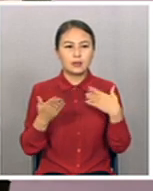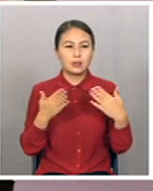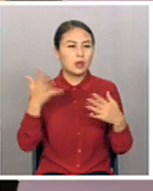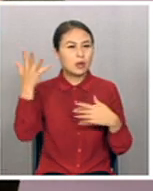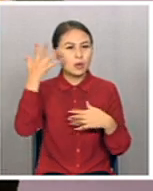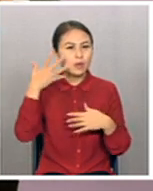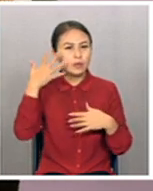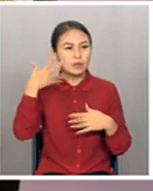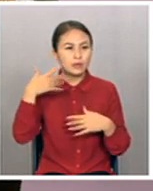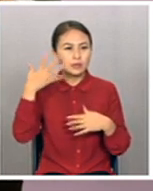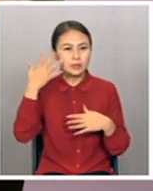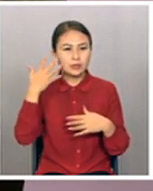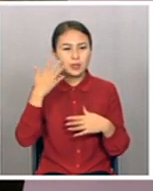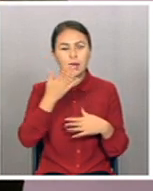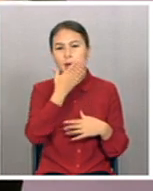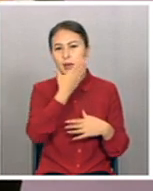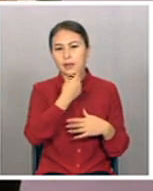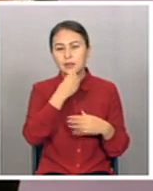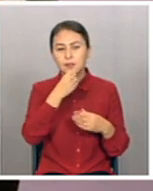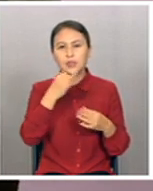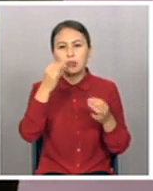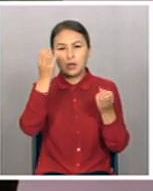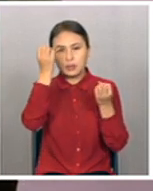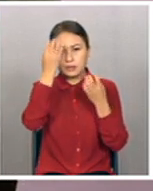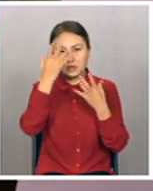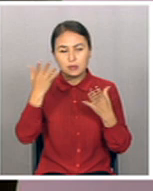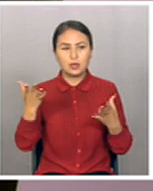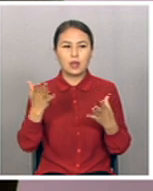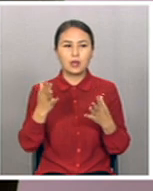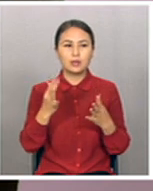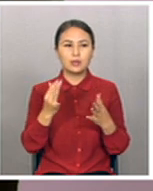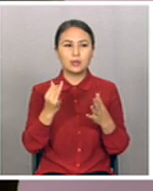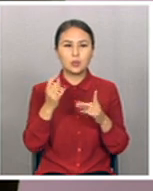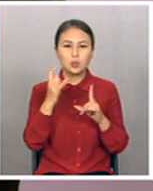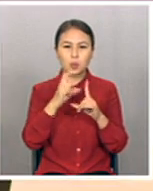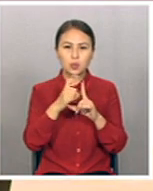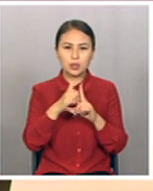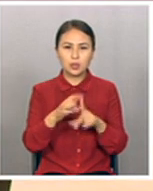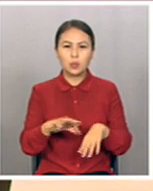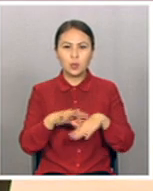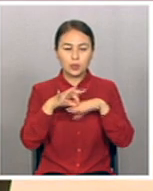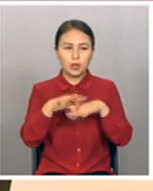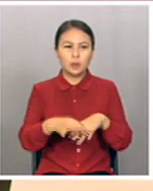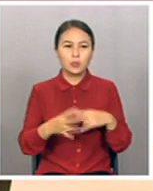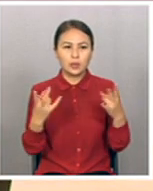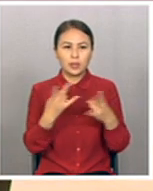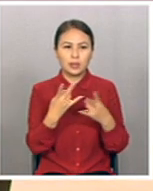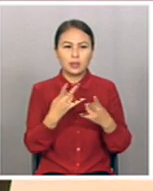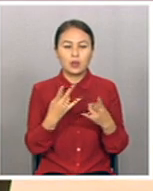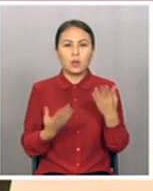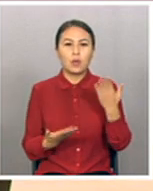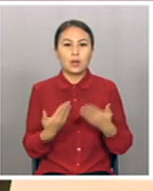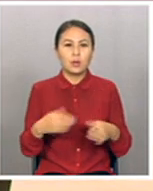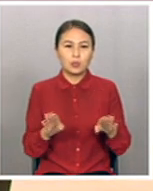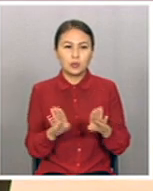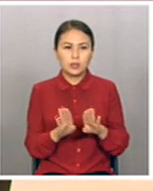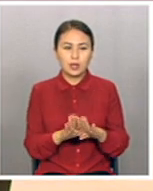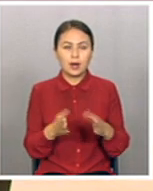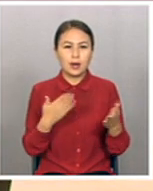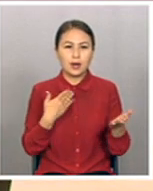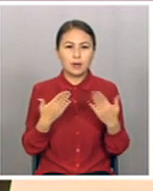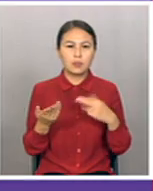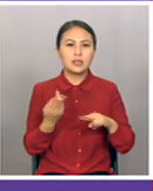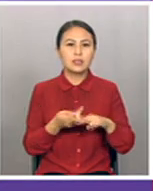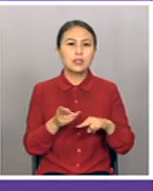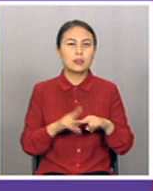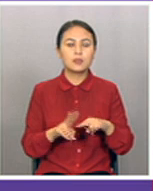кезде әдепті, сыпайы сөздерді қолдану керек екен. Олай болса, қарым-қатынас